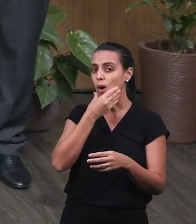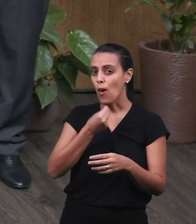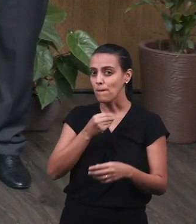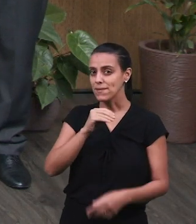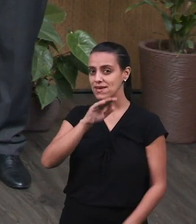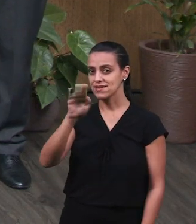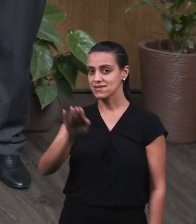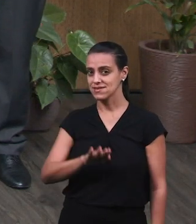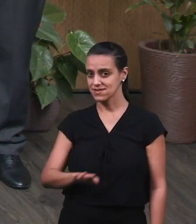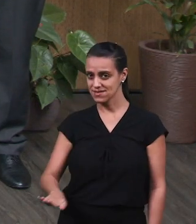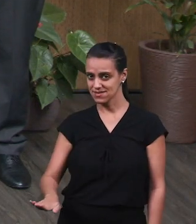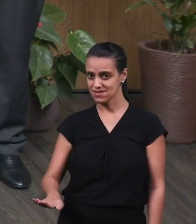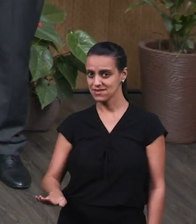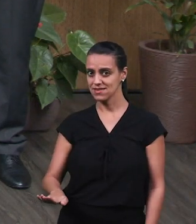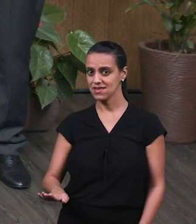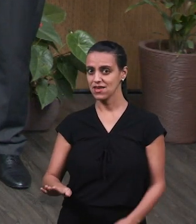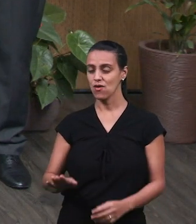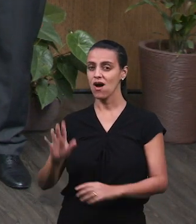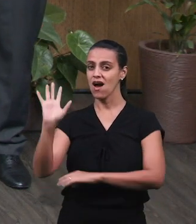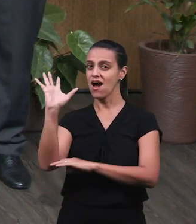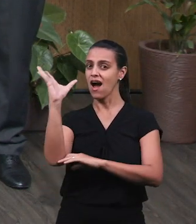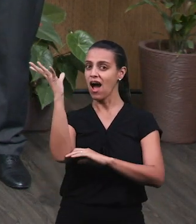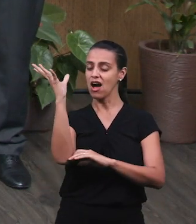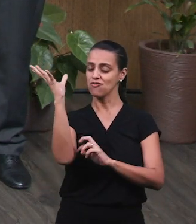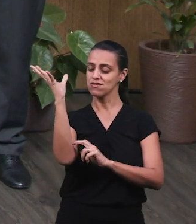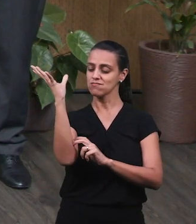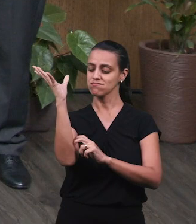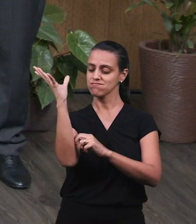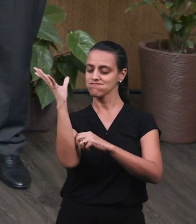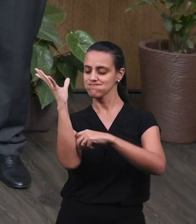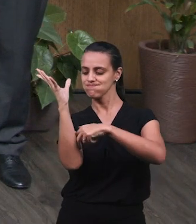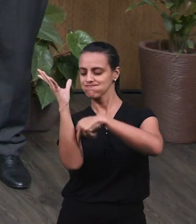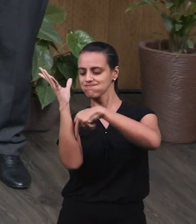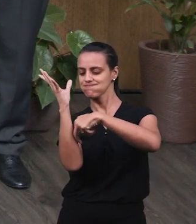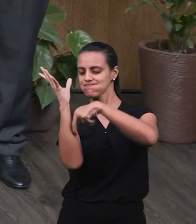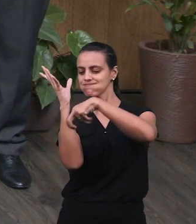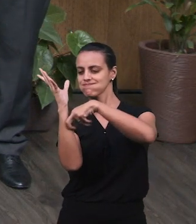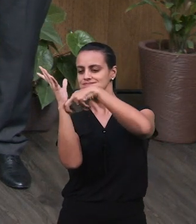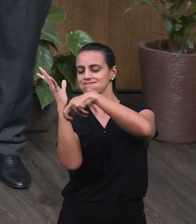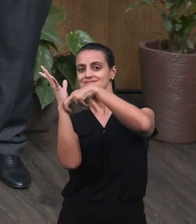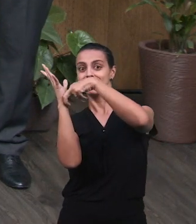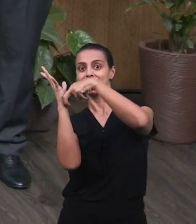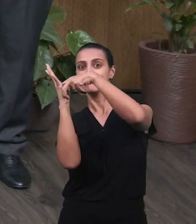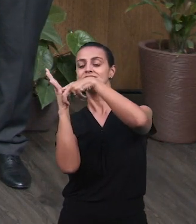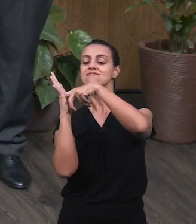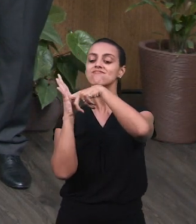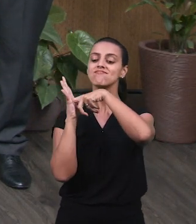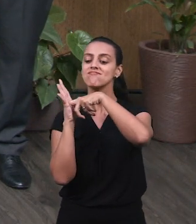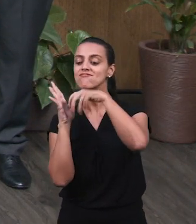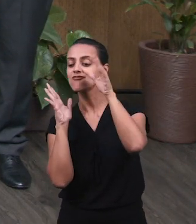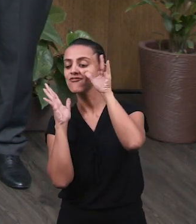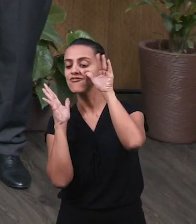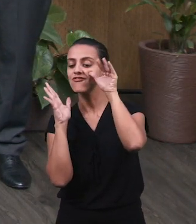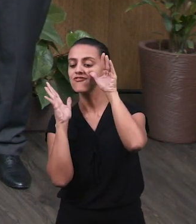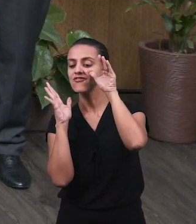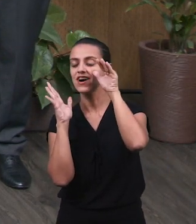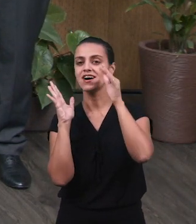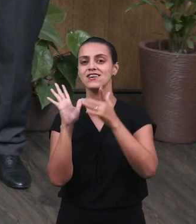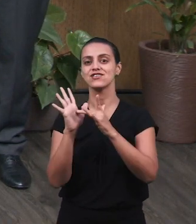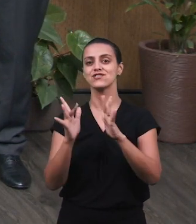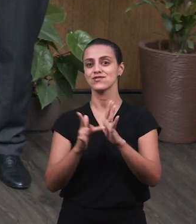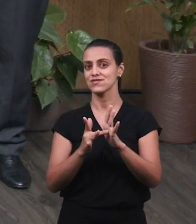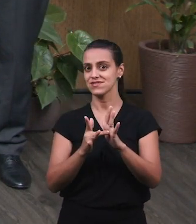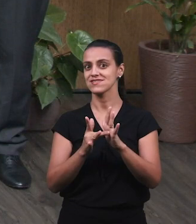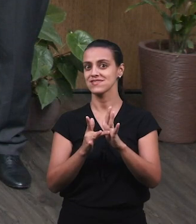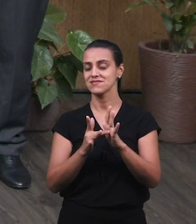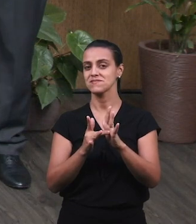un arbre. Il est monté sur un arbre pour voir le Seigneur Jésus. Mais voyez ce qui est enregistré en Luc 19,